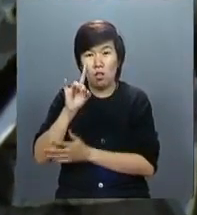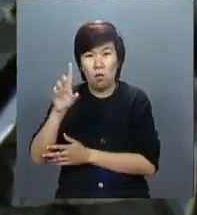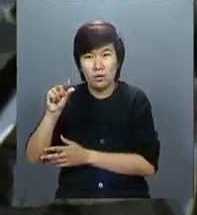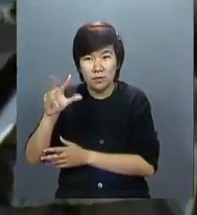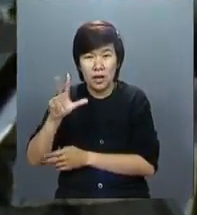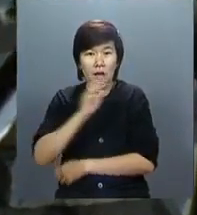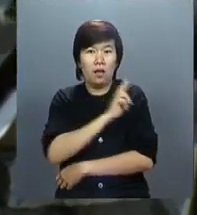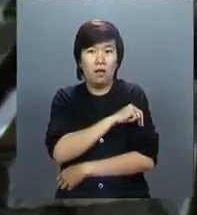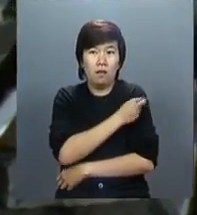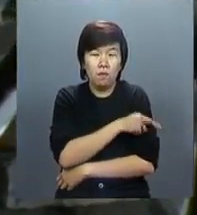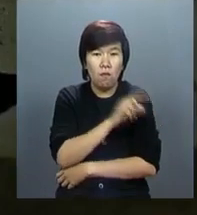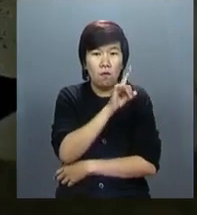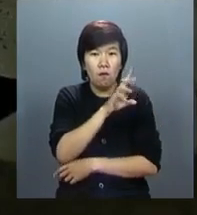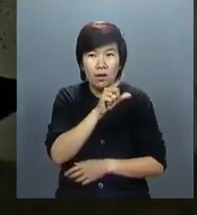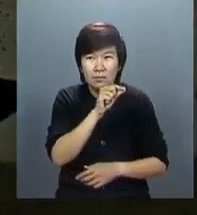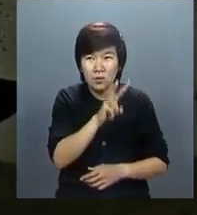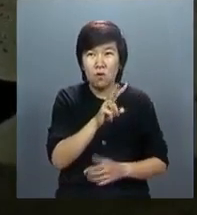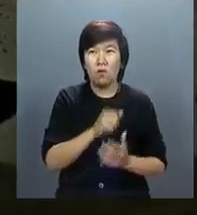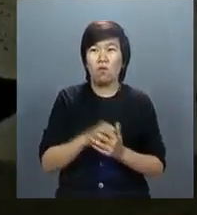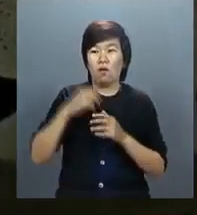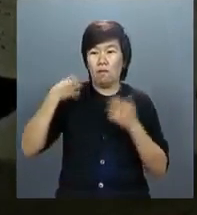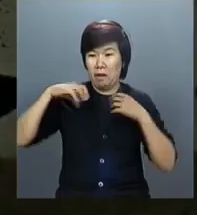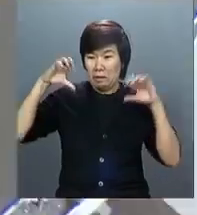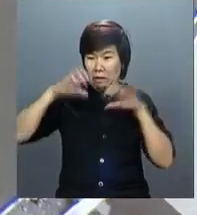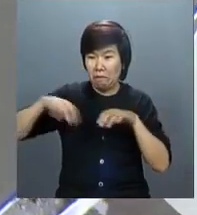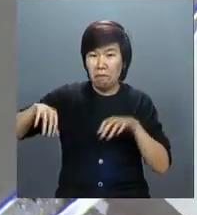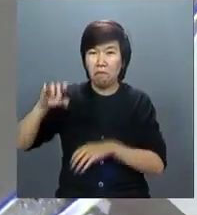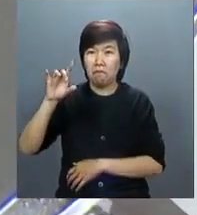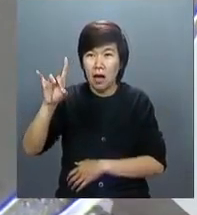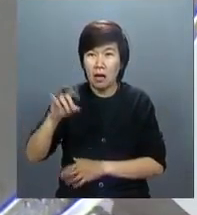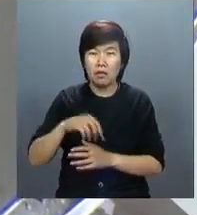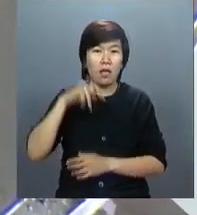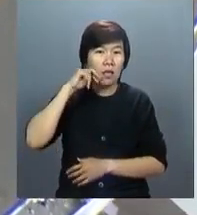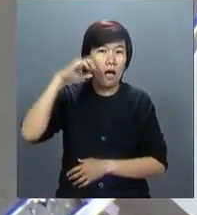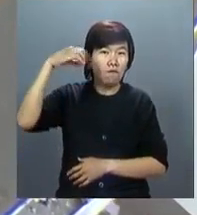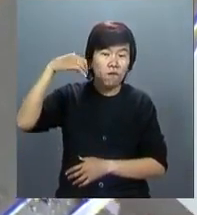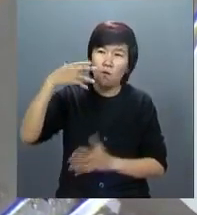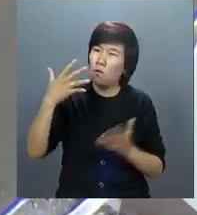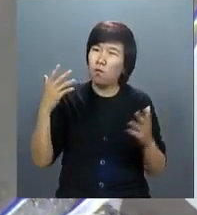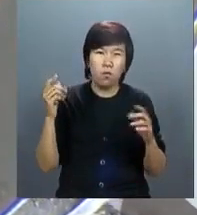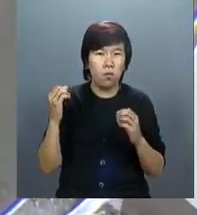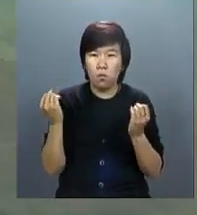แห่งสถานที่ราชการ8แห่งสิ่งสาธารณูปโภค12แห่งโร